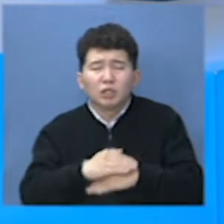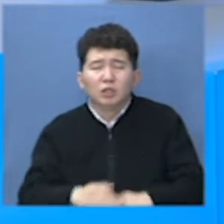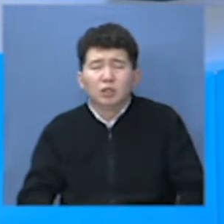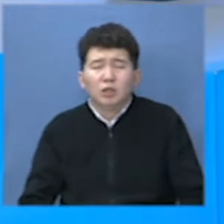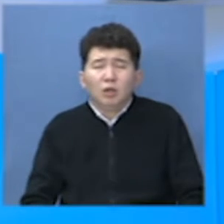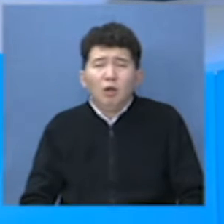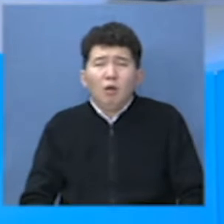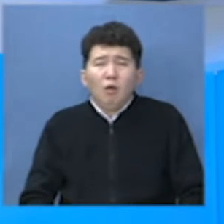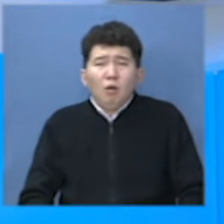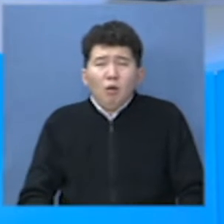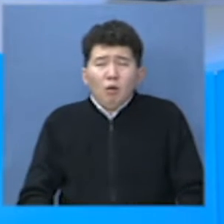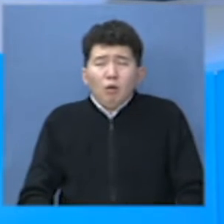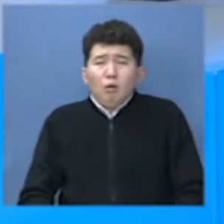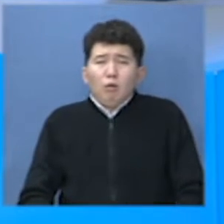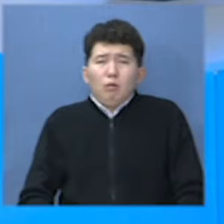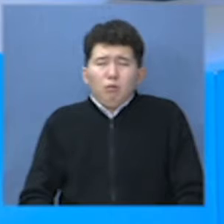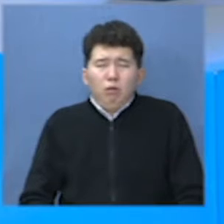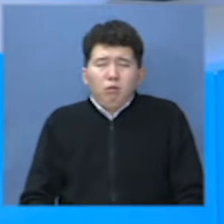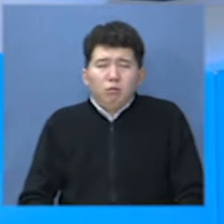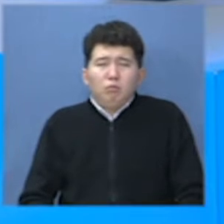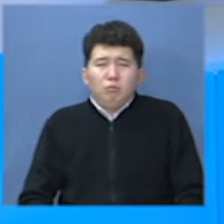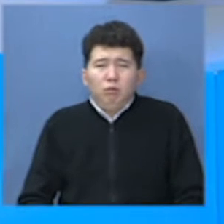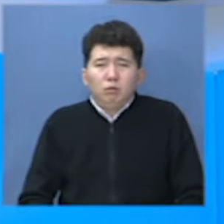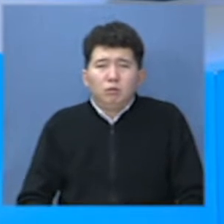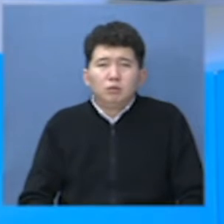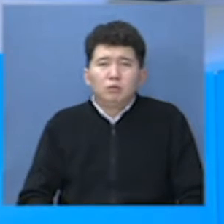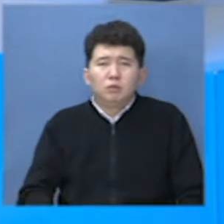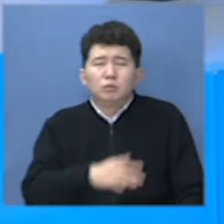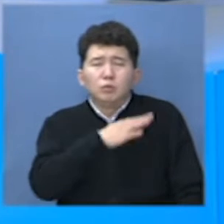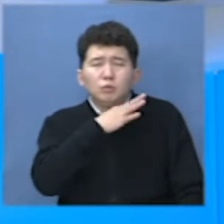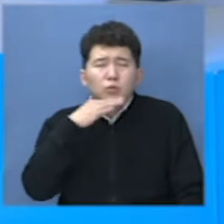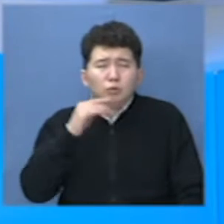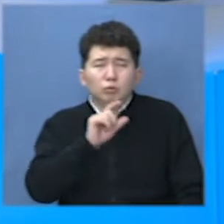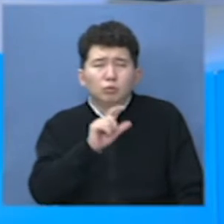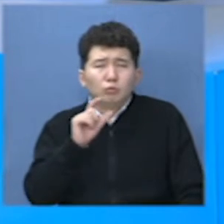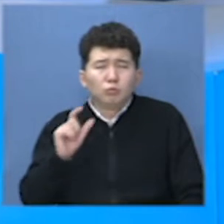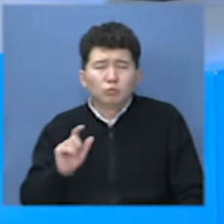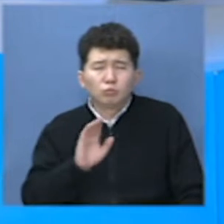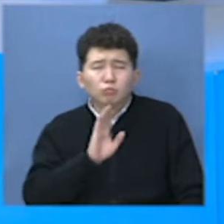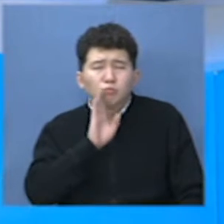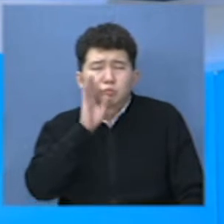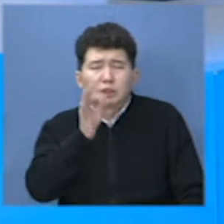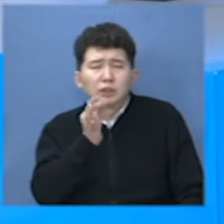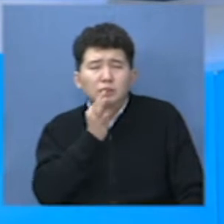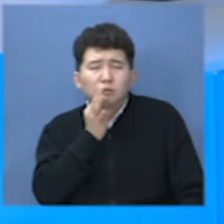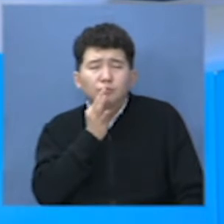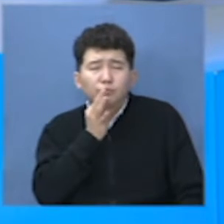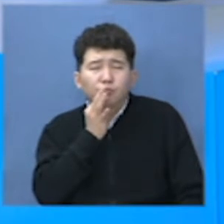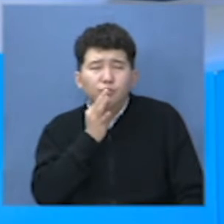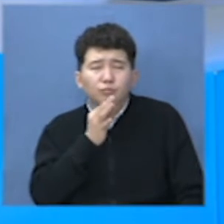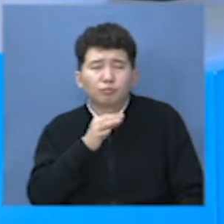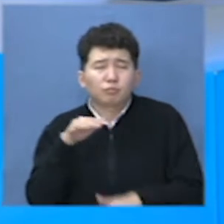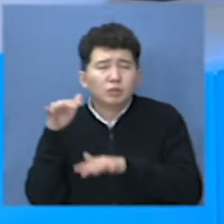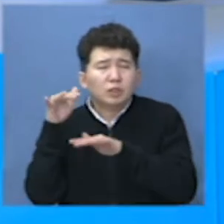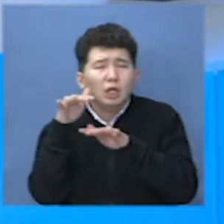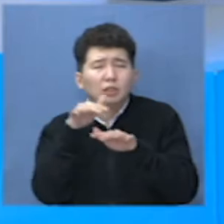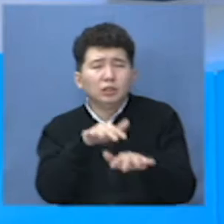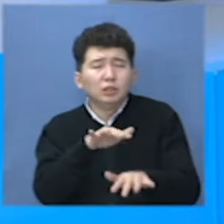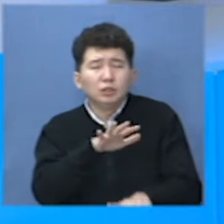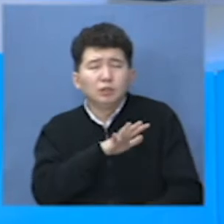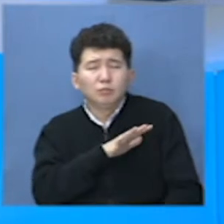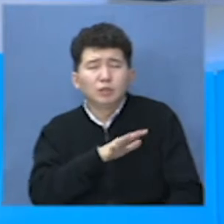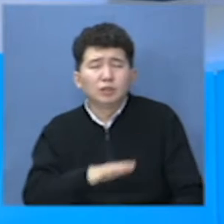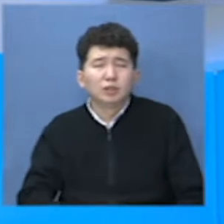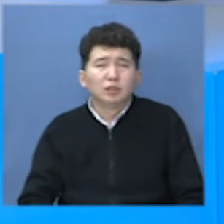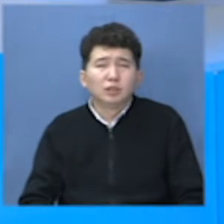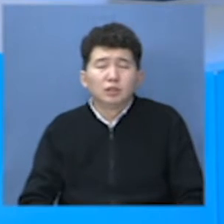вечера. Однако многие восточно-казахстанцы поспешили именно к открытию избирательных участков, чтобы в числе первых отдать свой